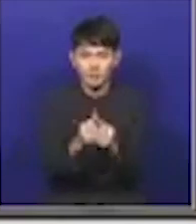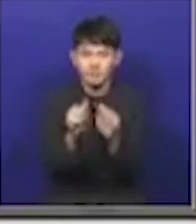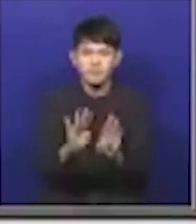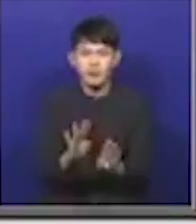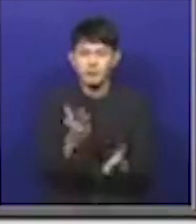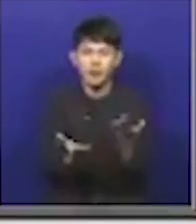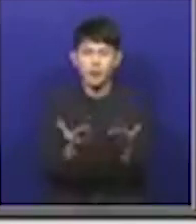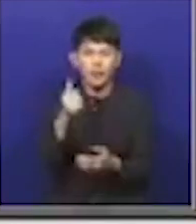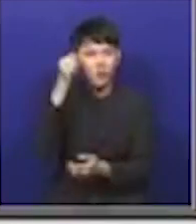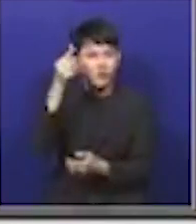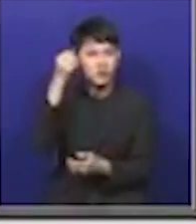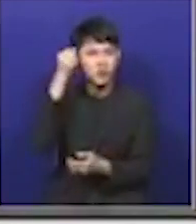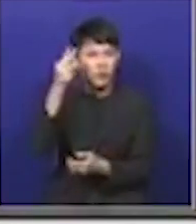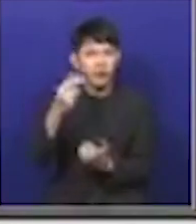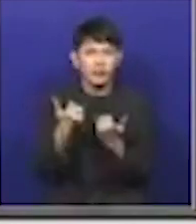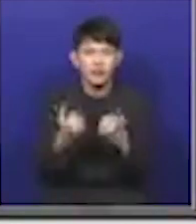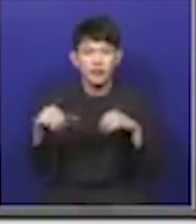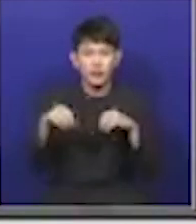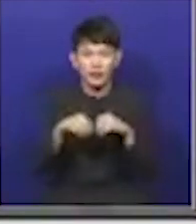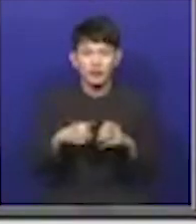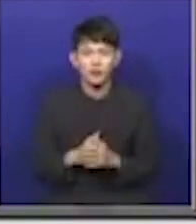ามในวัน2วันนี้นะ